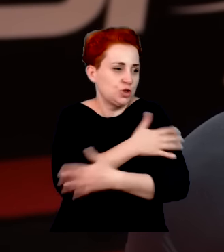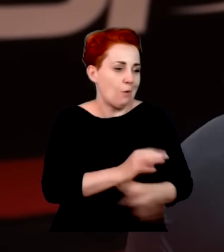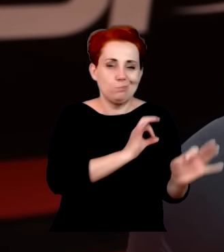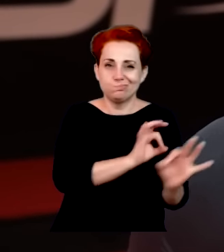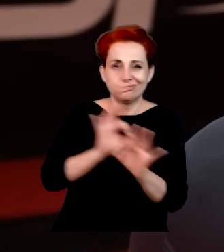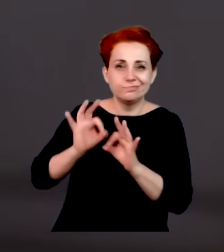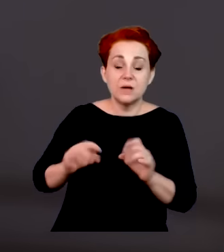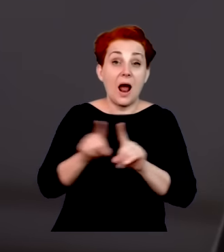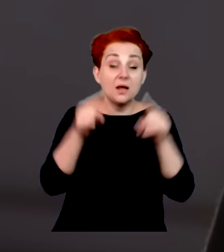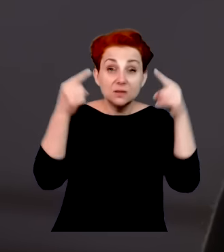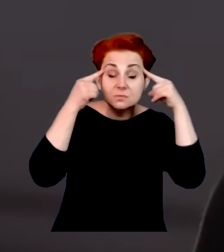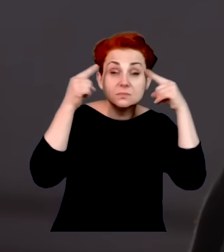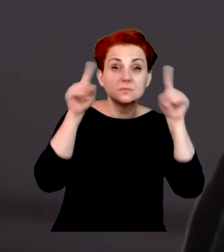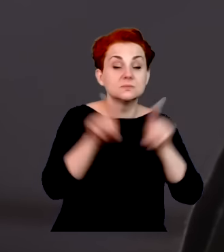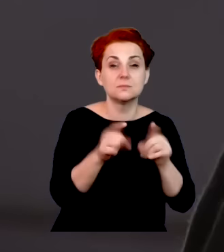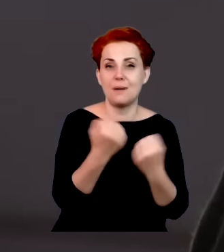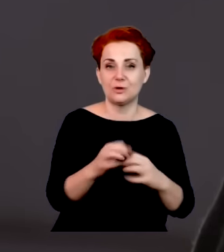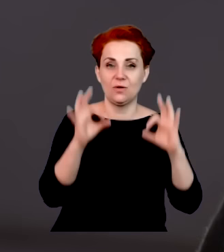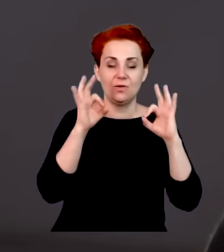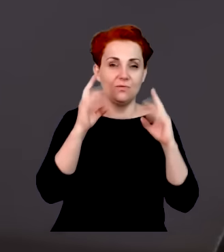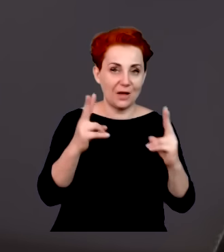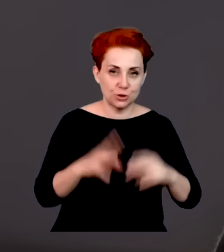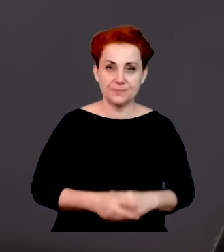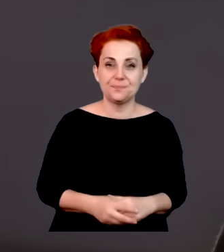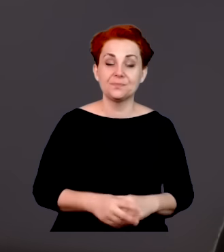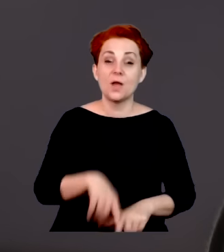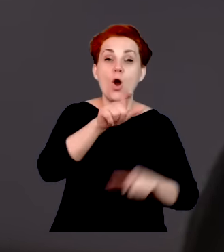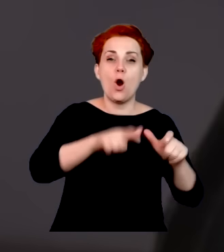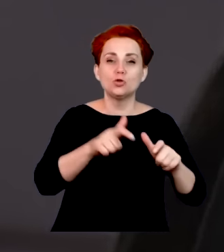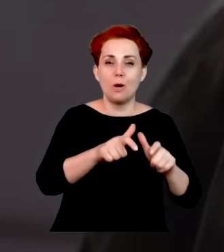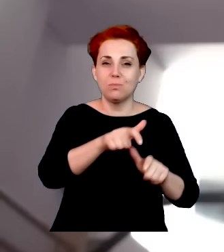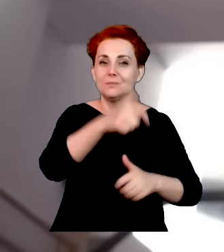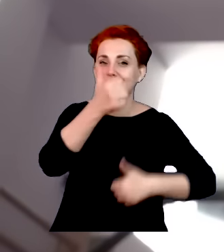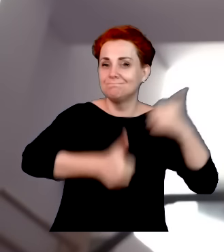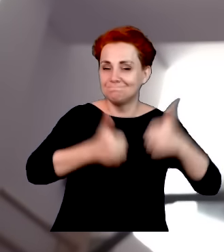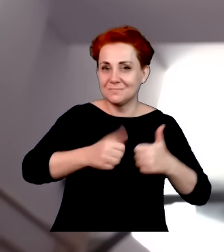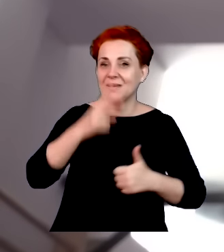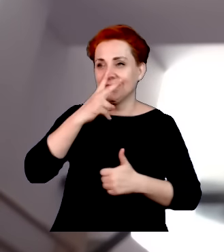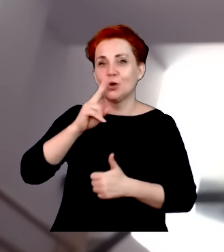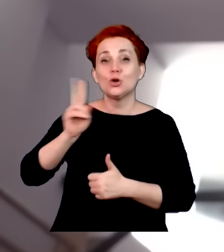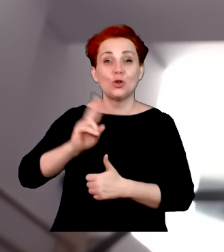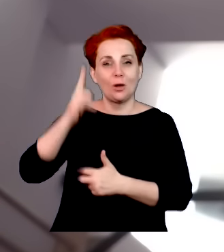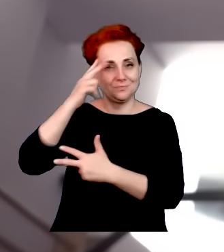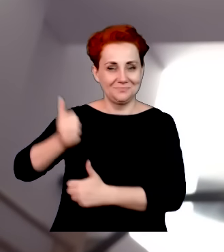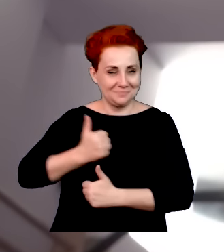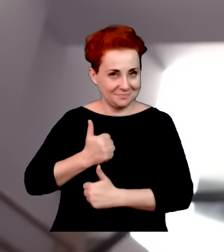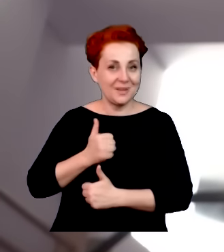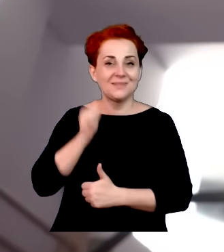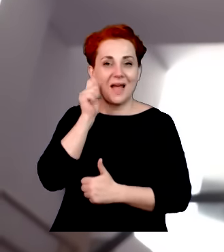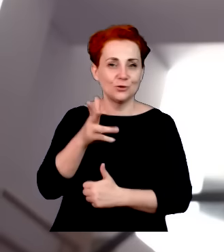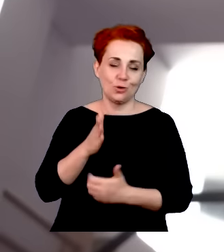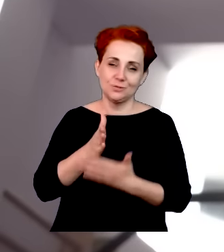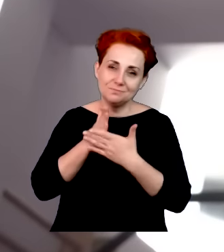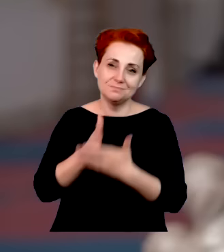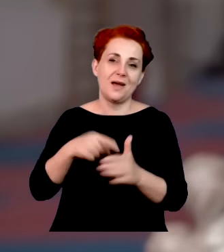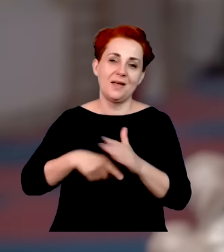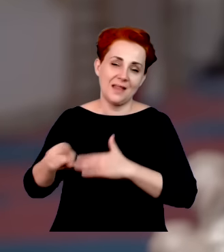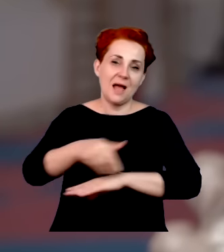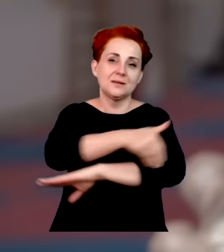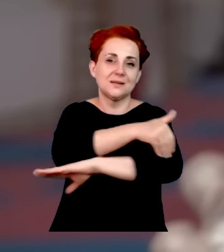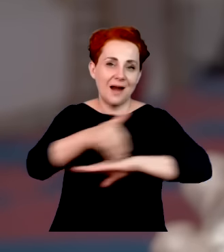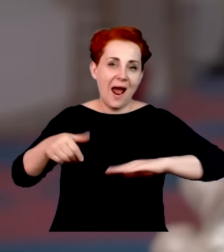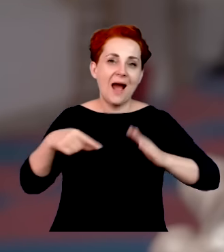o fizyczności. Wśród zawodników walczących na macie zobaczymy żołnierzy Wojska Polskiego, którzy na co dzień służą ojczyźnie na granicy Polski z Białorusią.